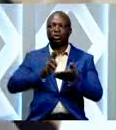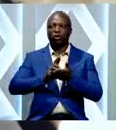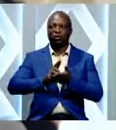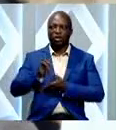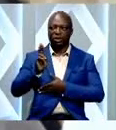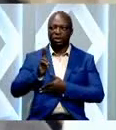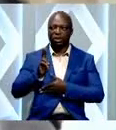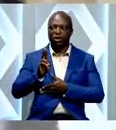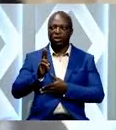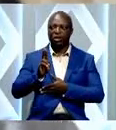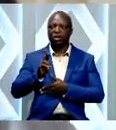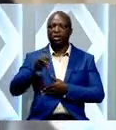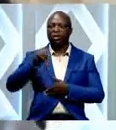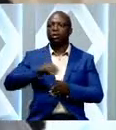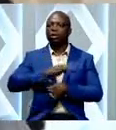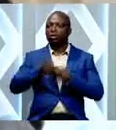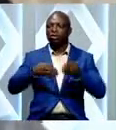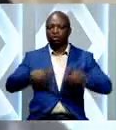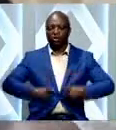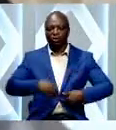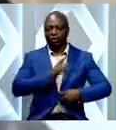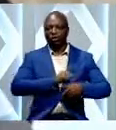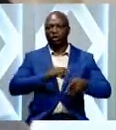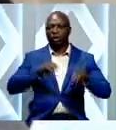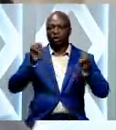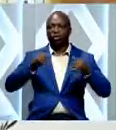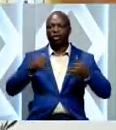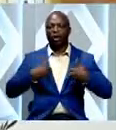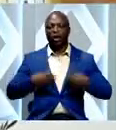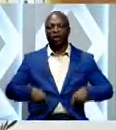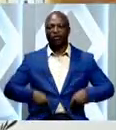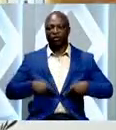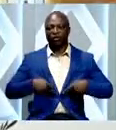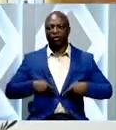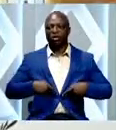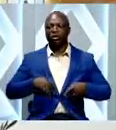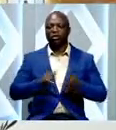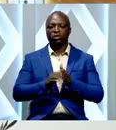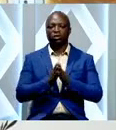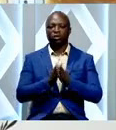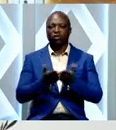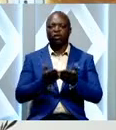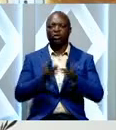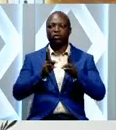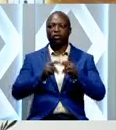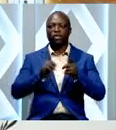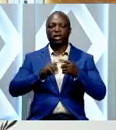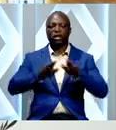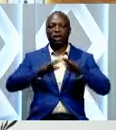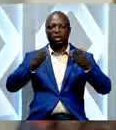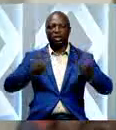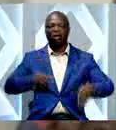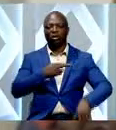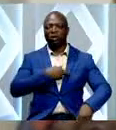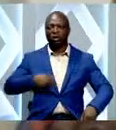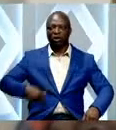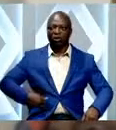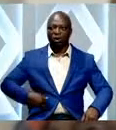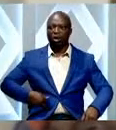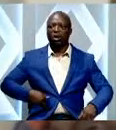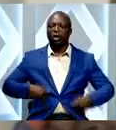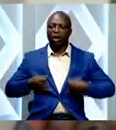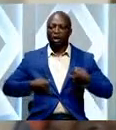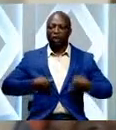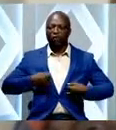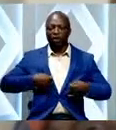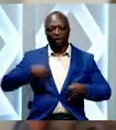universitaires que tout jeune Togolais a eu à vivre. L'ouvrage « Du village à la table des rois » ravivent les